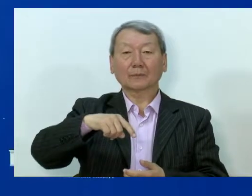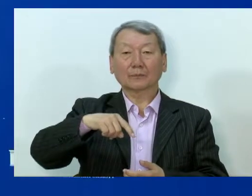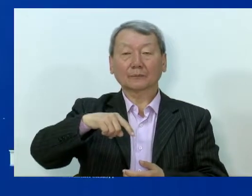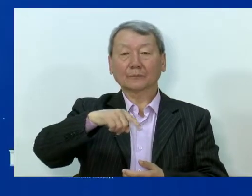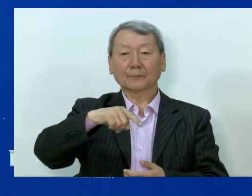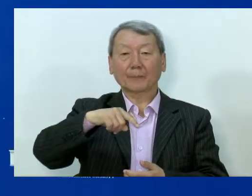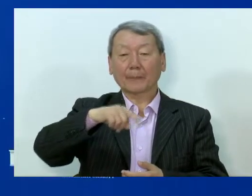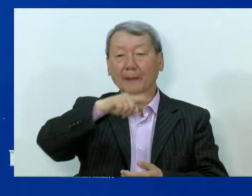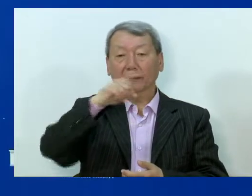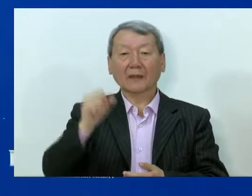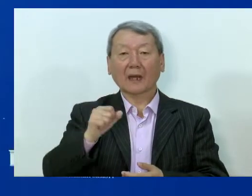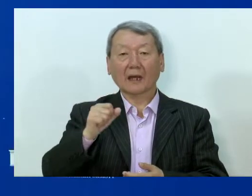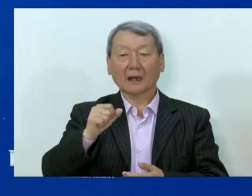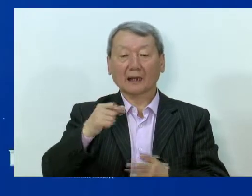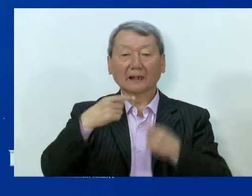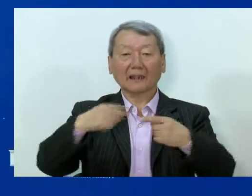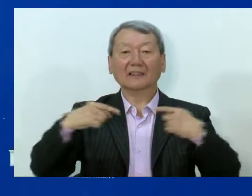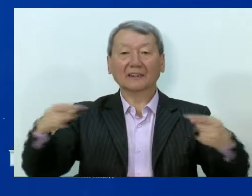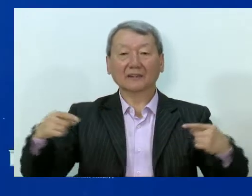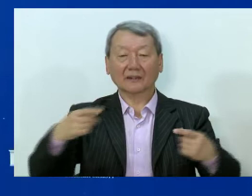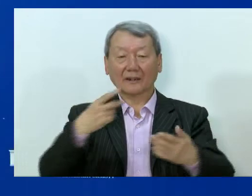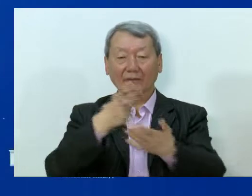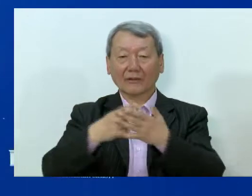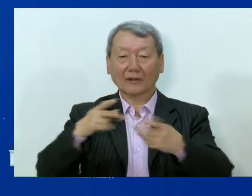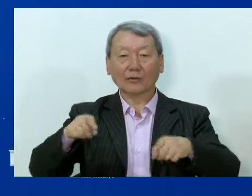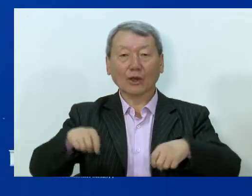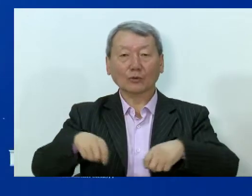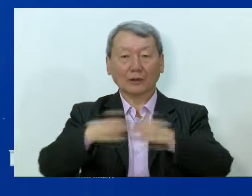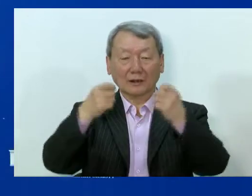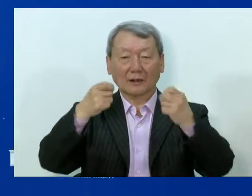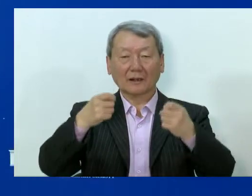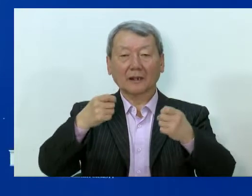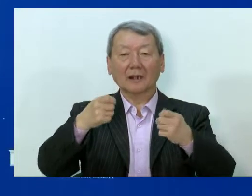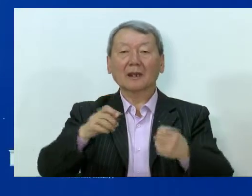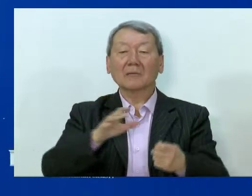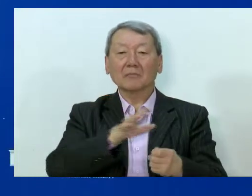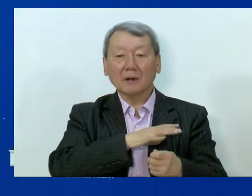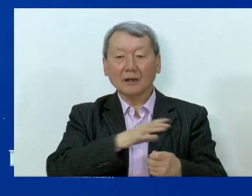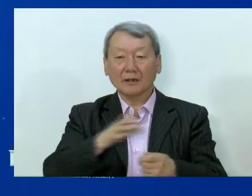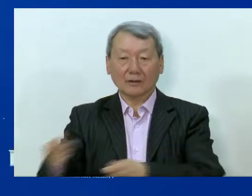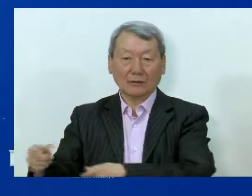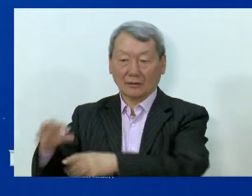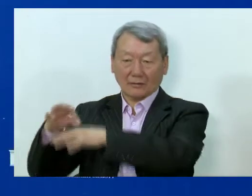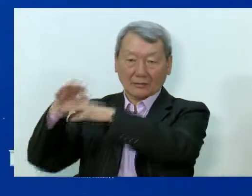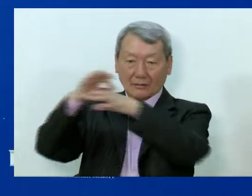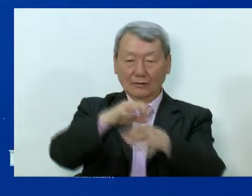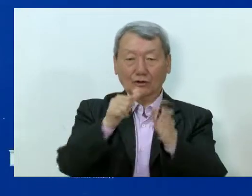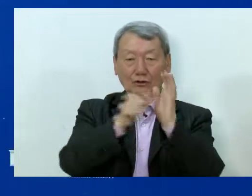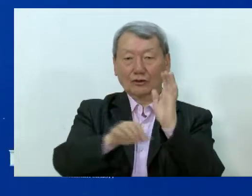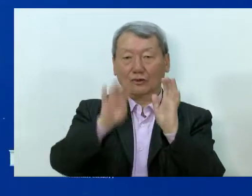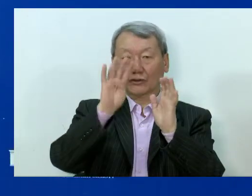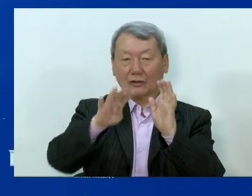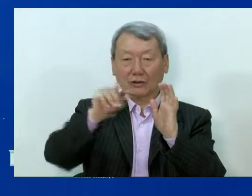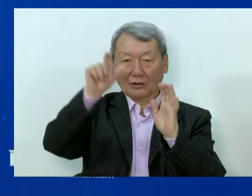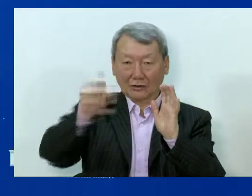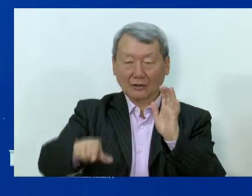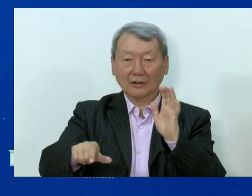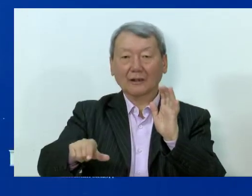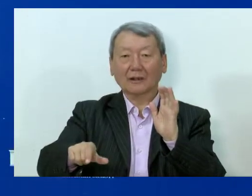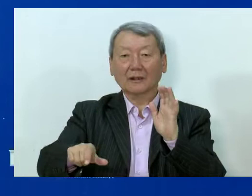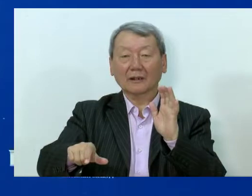за различные виды правонарушений были доставлены 64 граждан